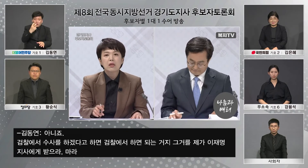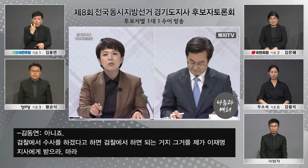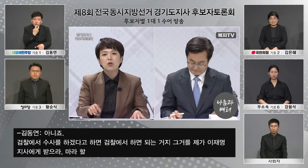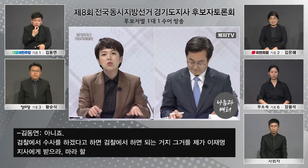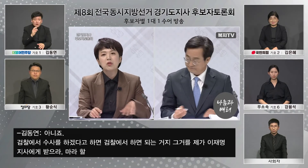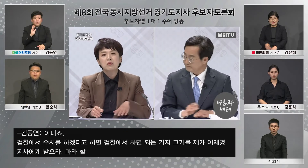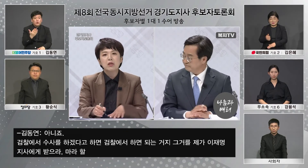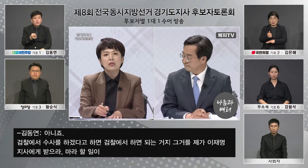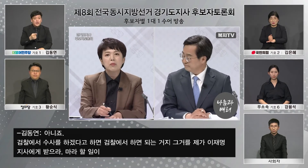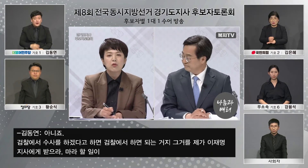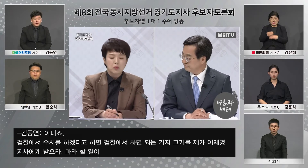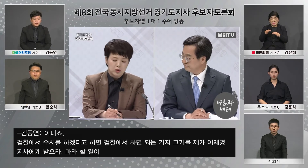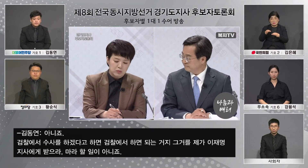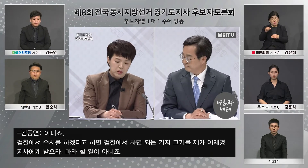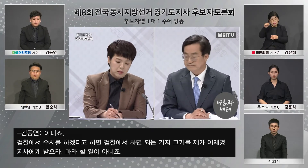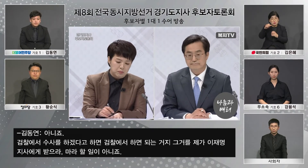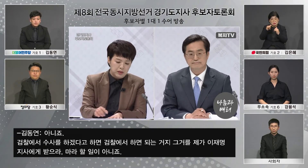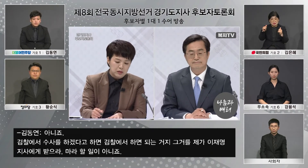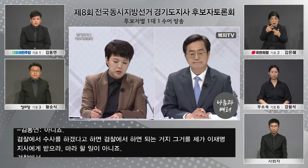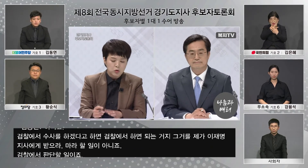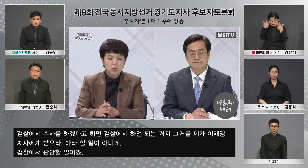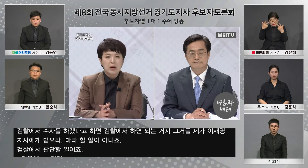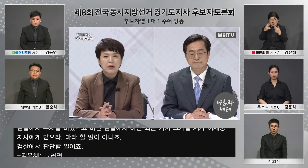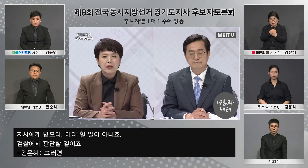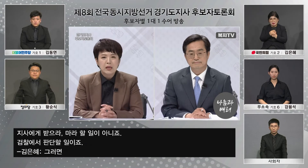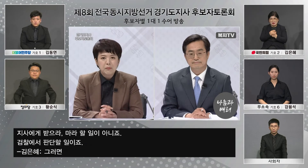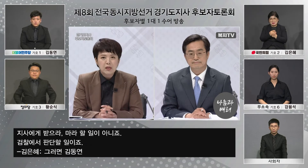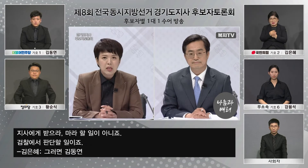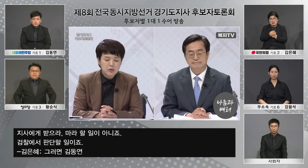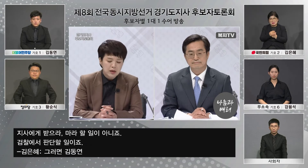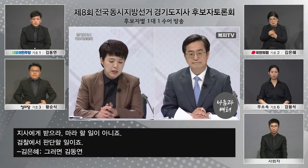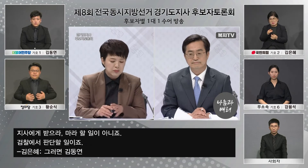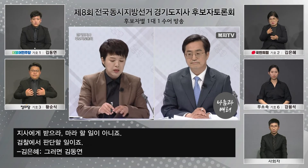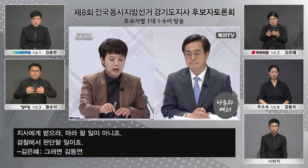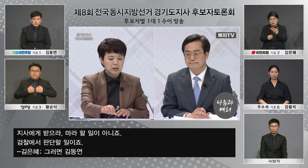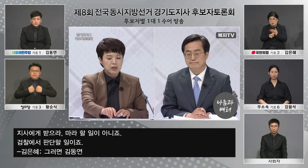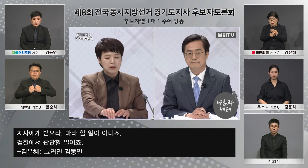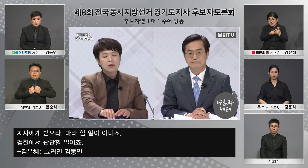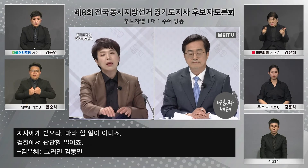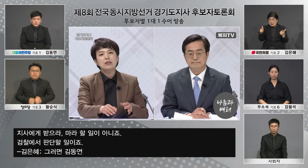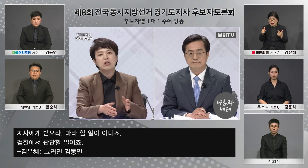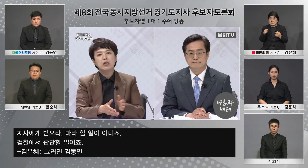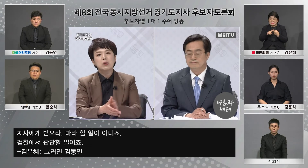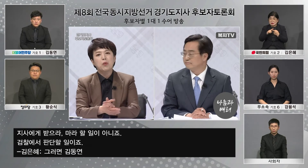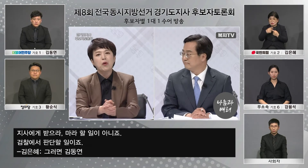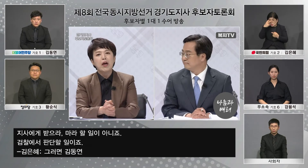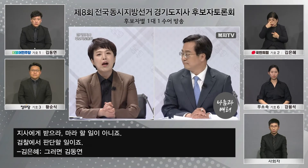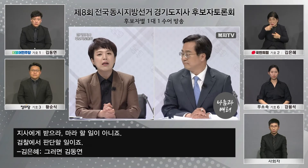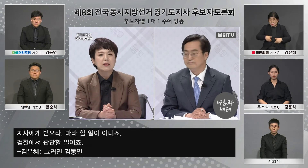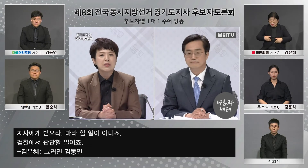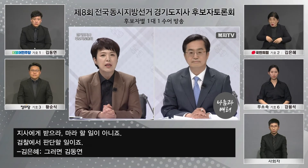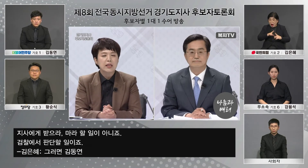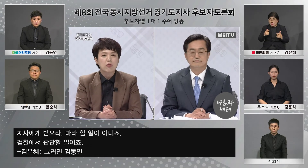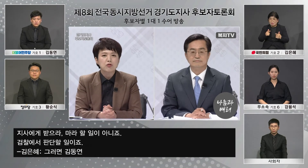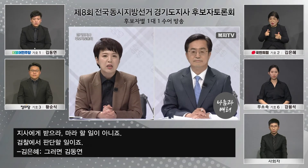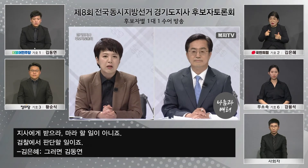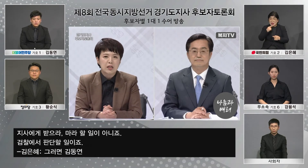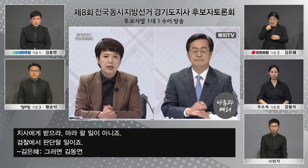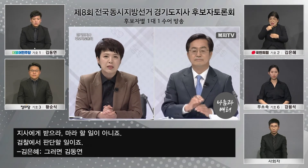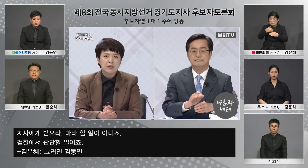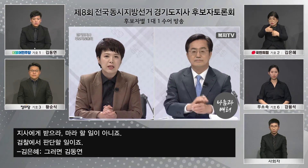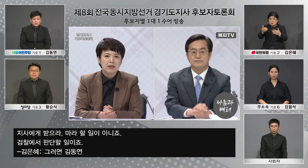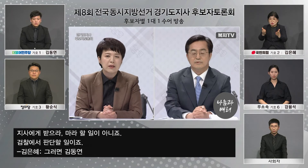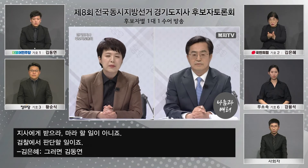그러면 김동연 후보님은 이재명 후보님을 비리 의혹 조사받아야 될 피의자로 생각하십니까? 아니면 당 차원에서 보호해야 할 차기